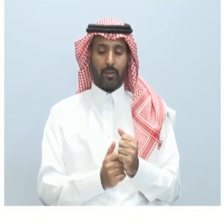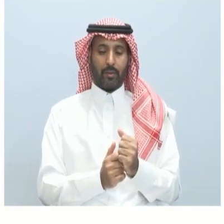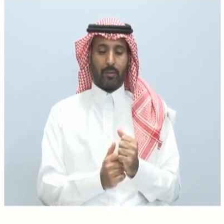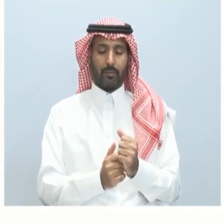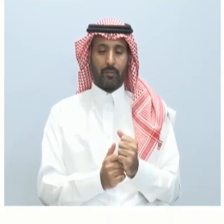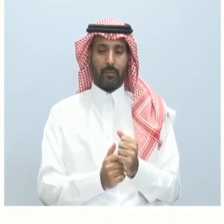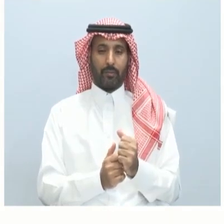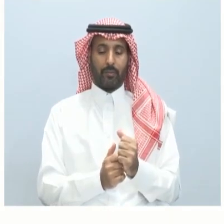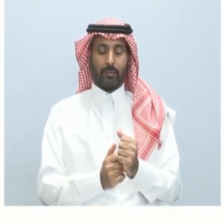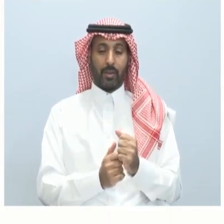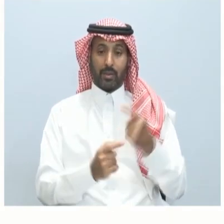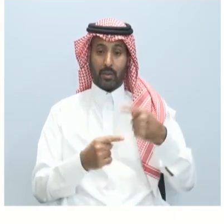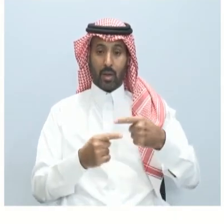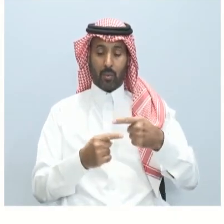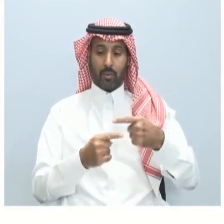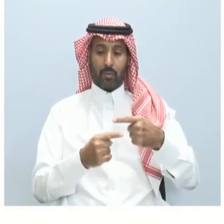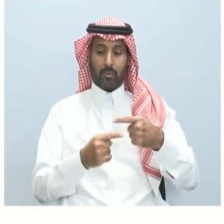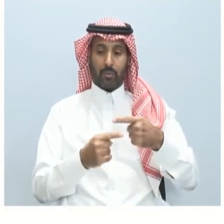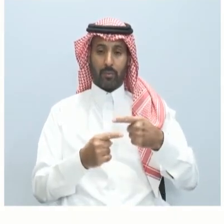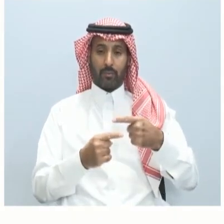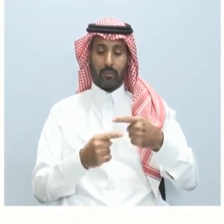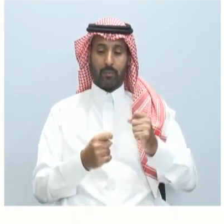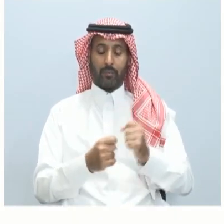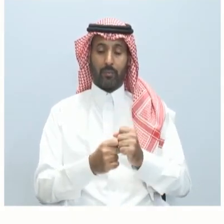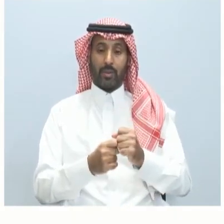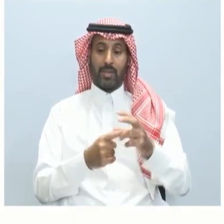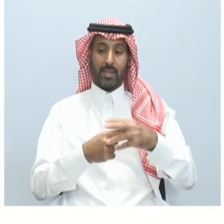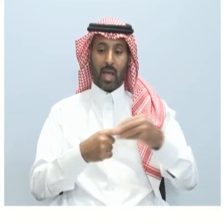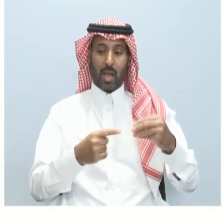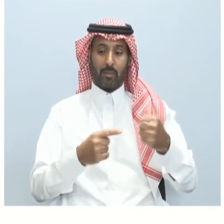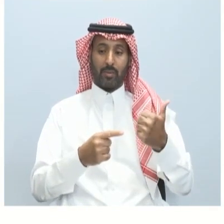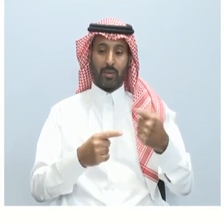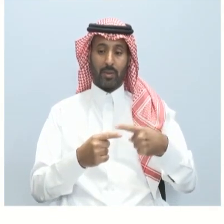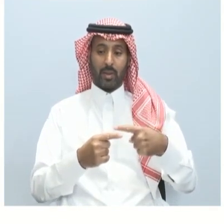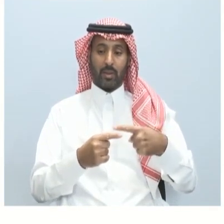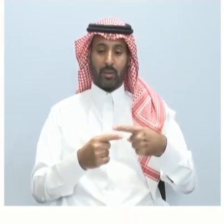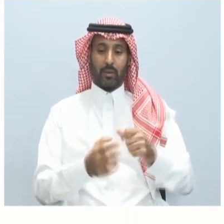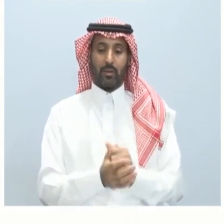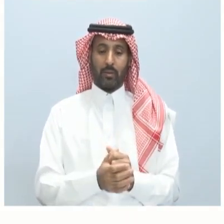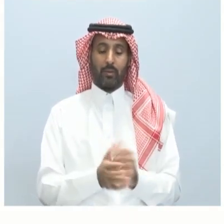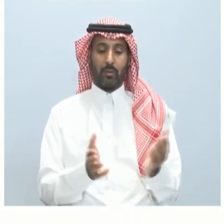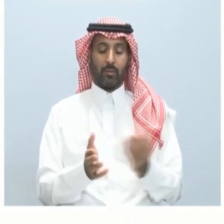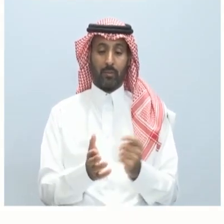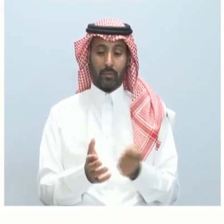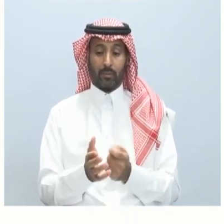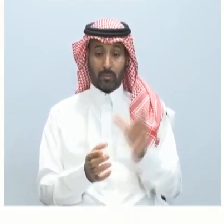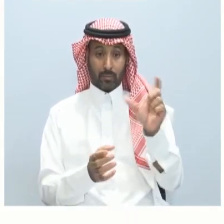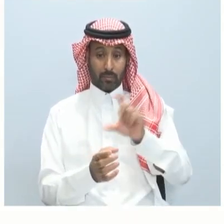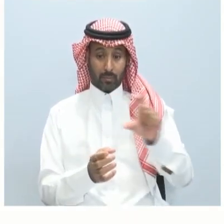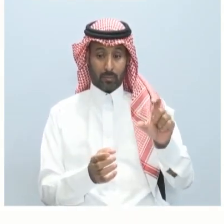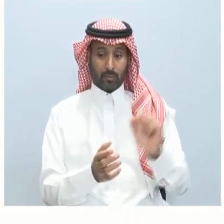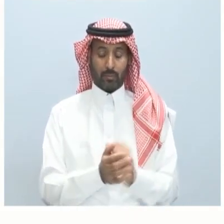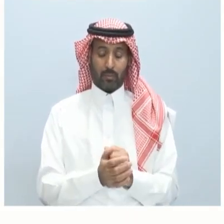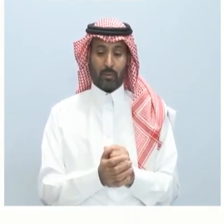ثلا يساوي سالب 16 اذا كتبنا هذه العباره على